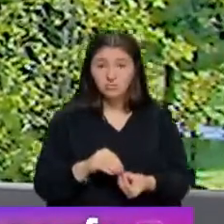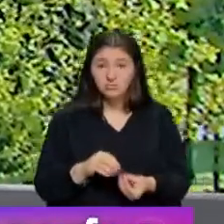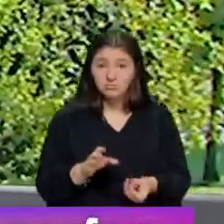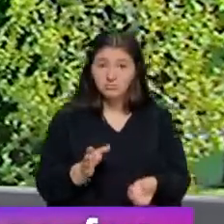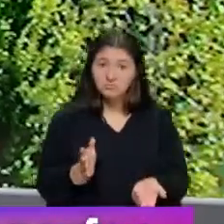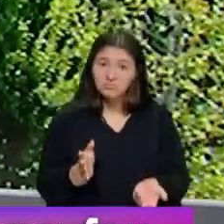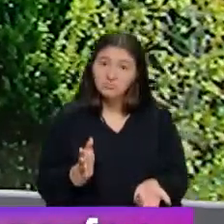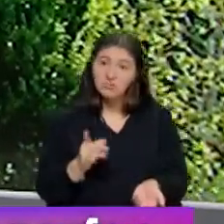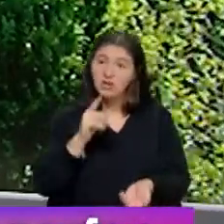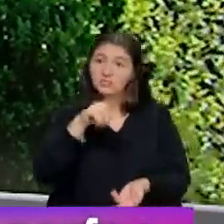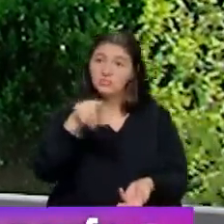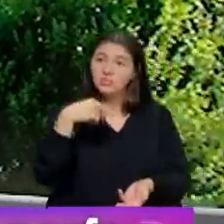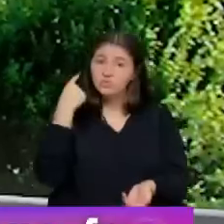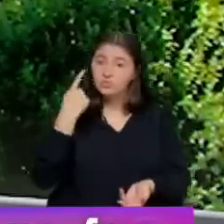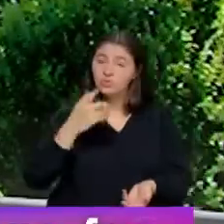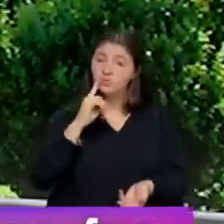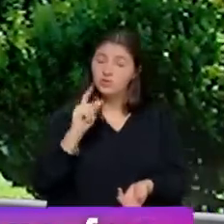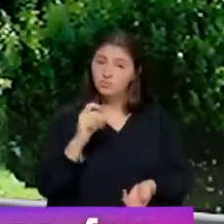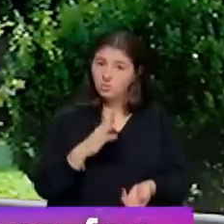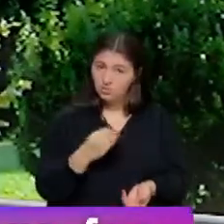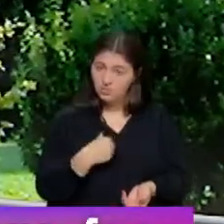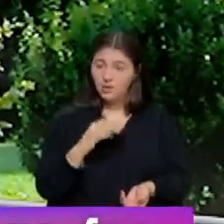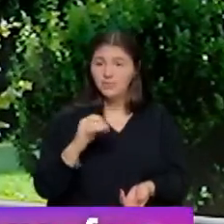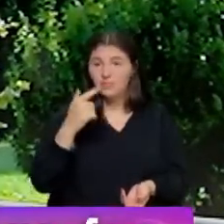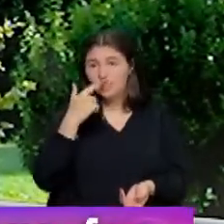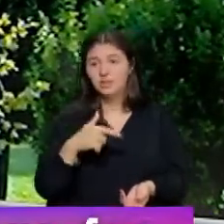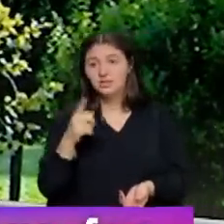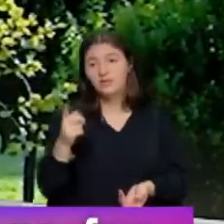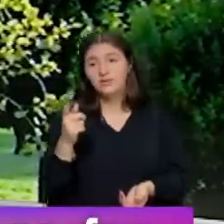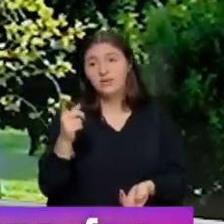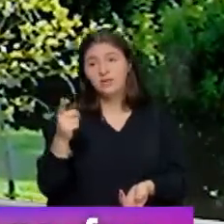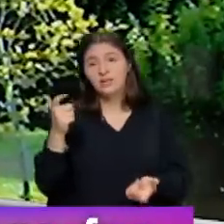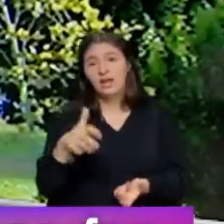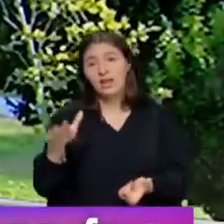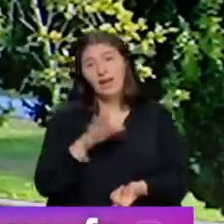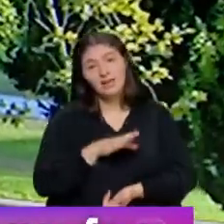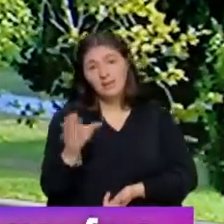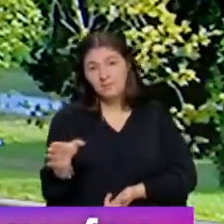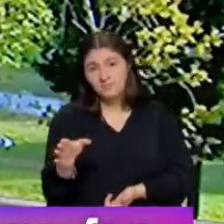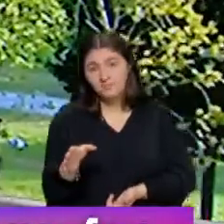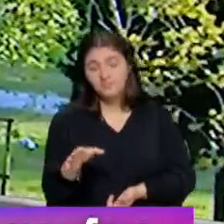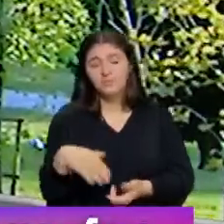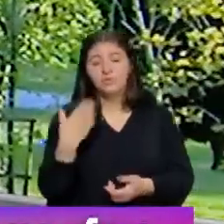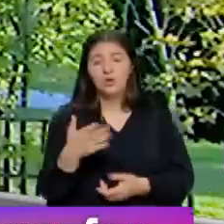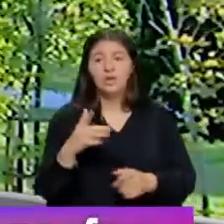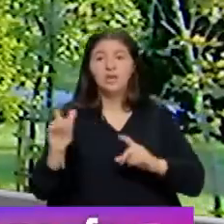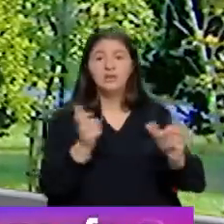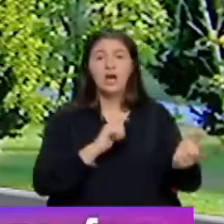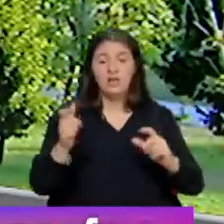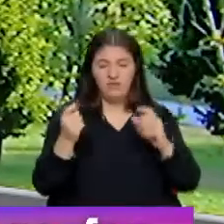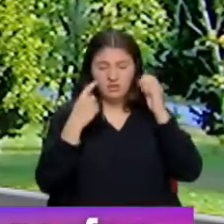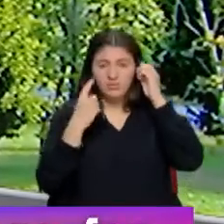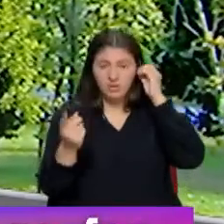hem size düşüncelerinizi sormuş olayım hem de bir akaryakıt istasyonlarını gidelim Sonra nakliye